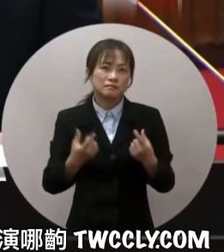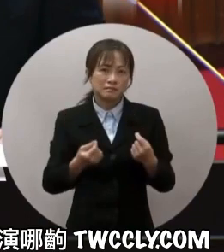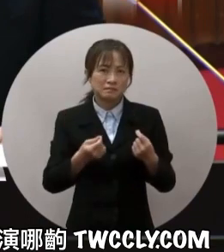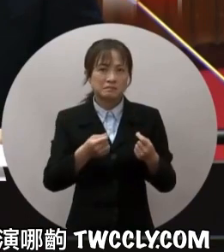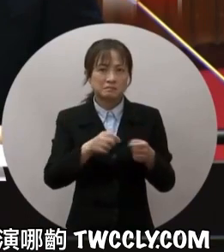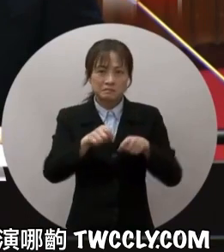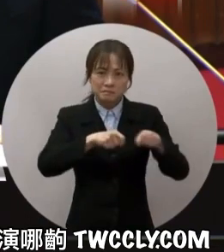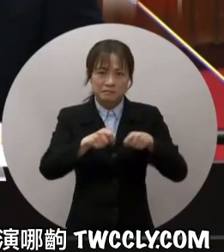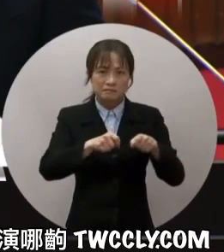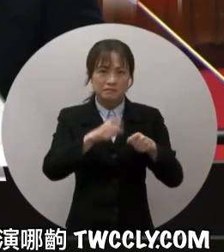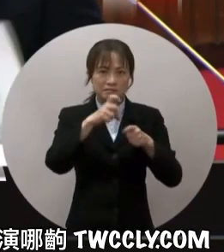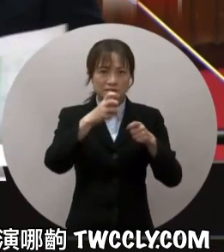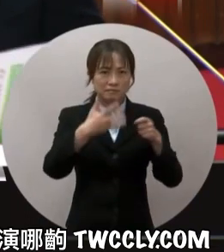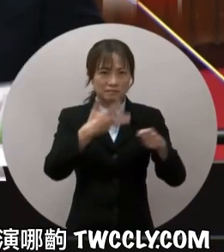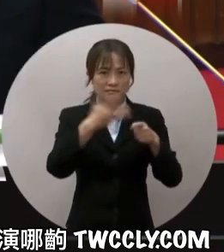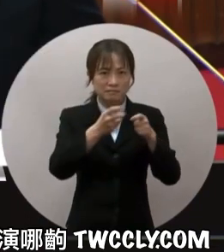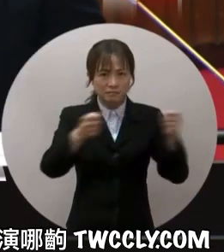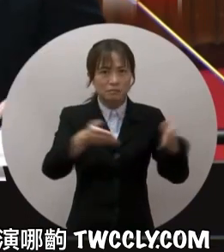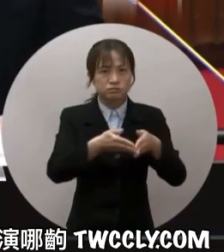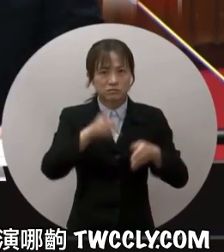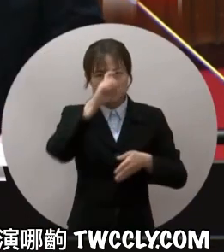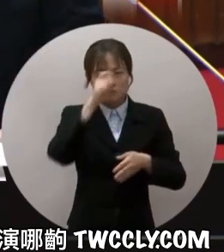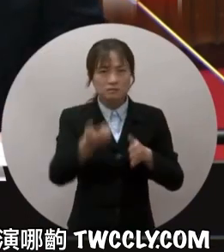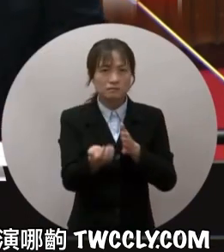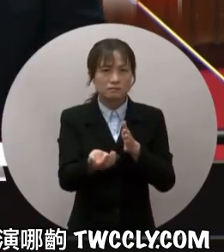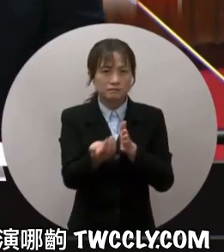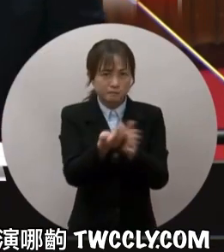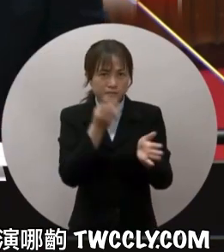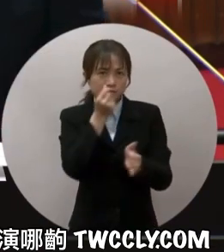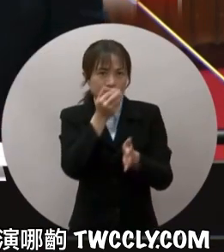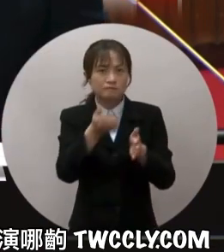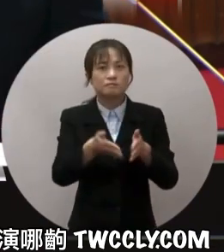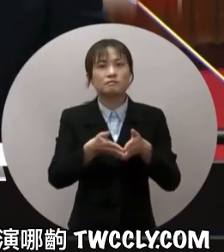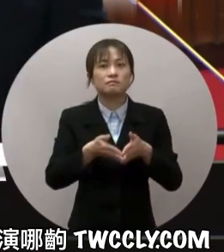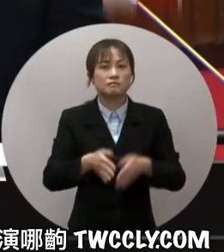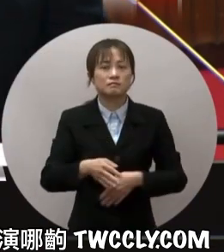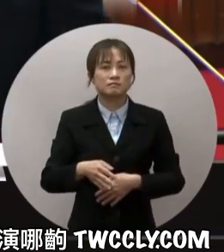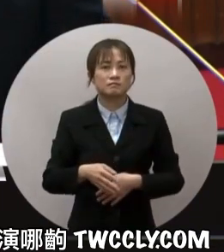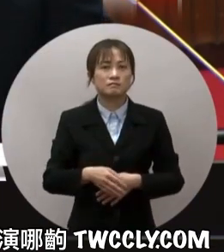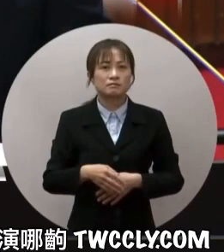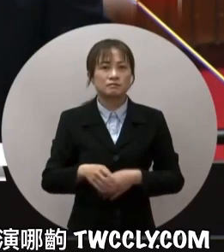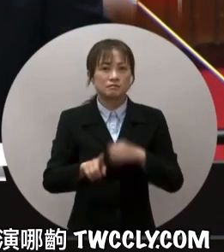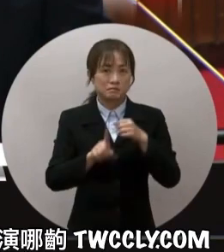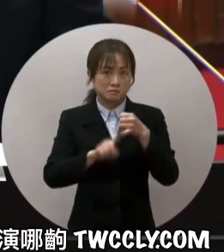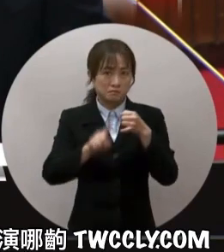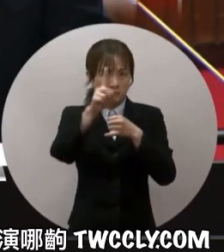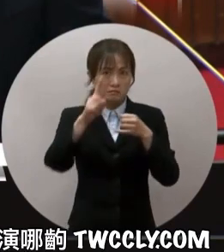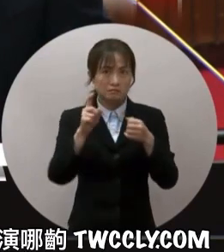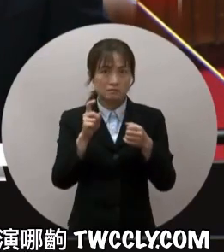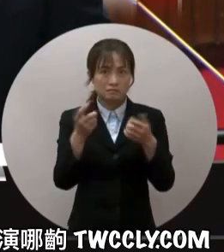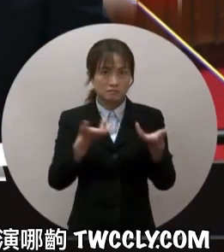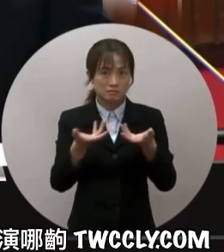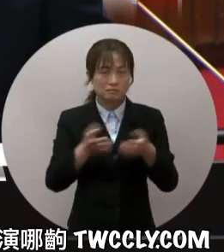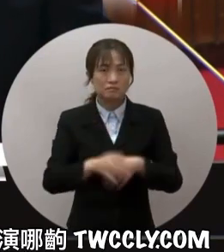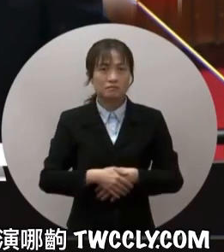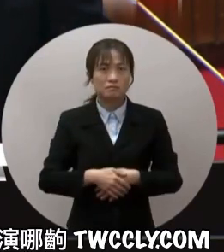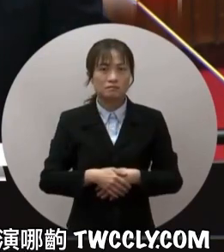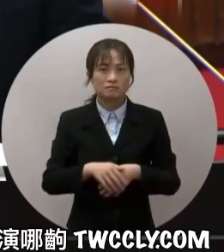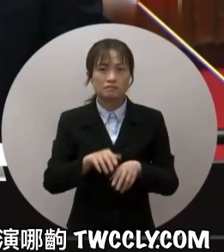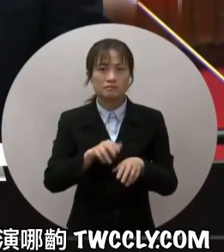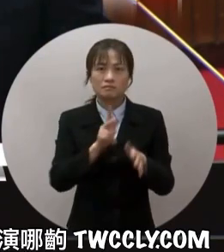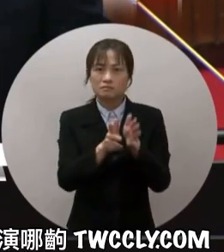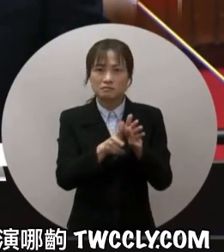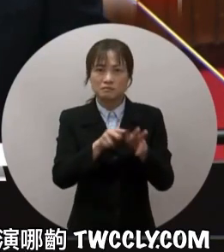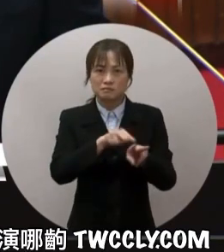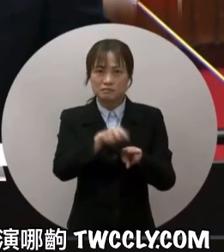18年我希望加快這個速度好不好部長再麻煩現在最後一個時間非常少了鐵道已經是百年建設